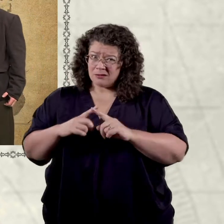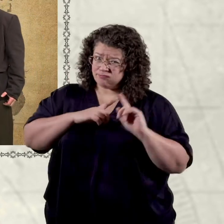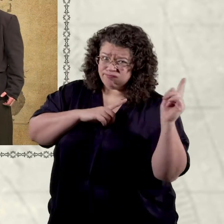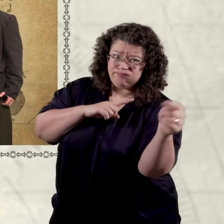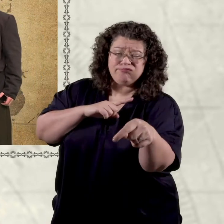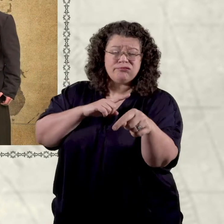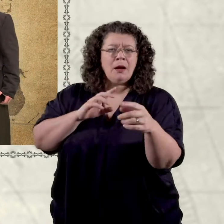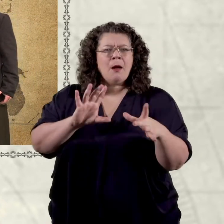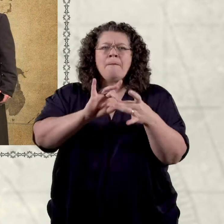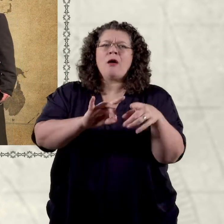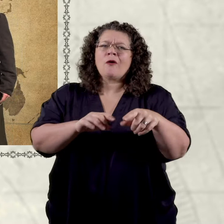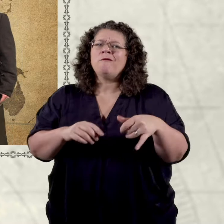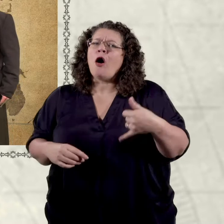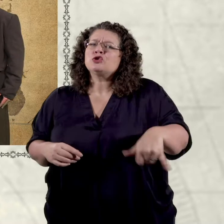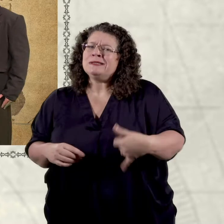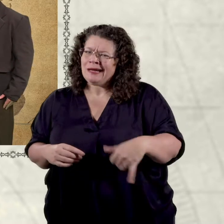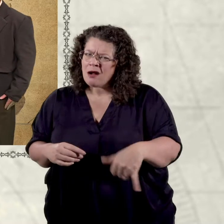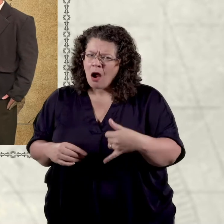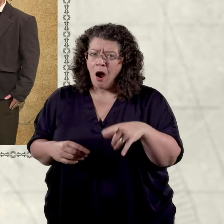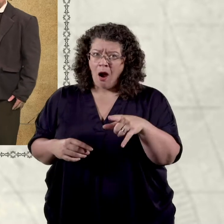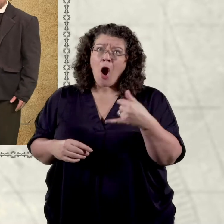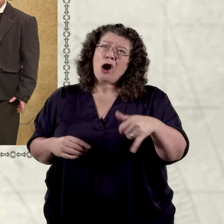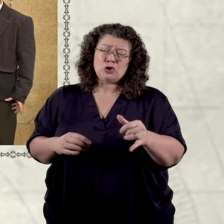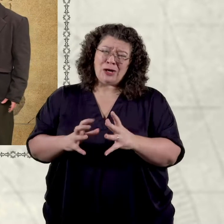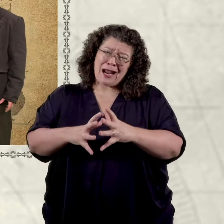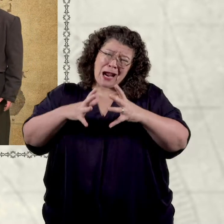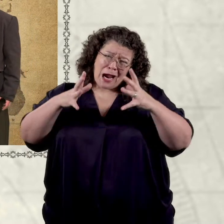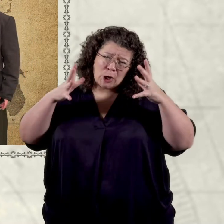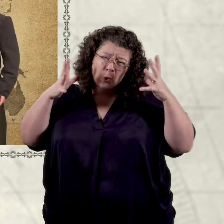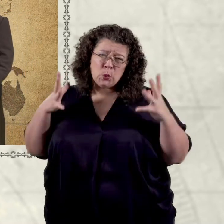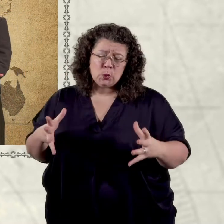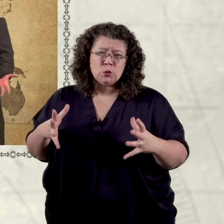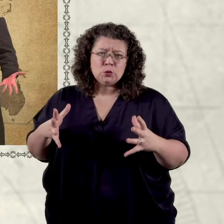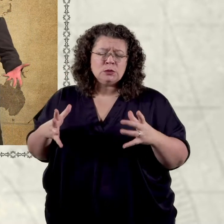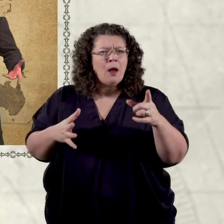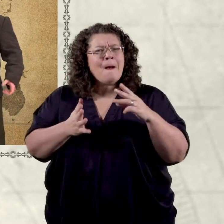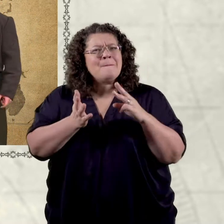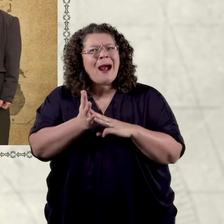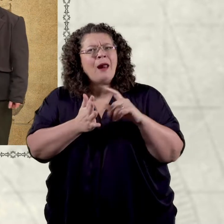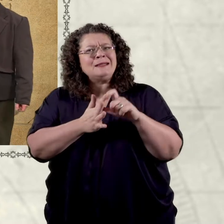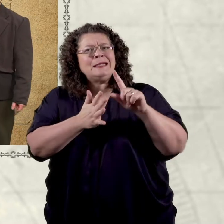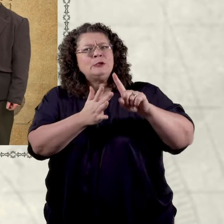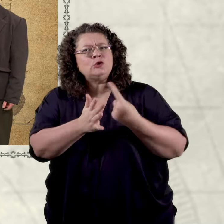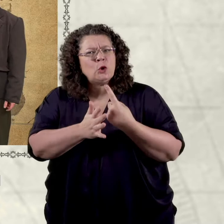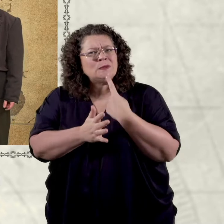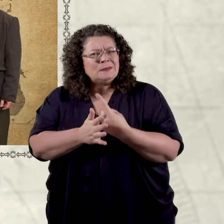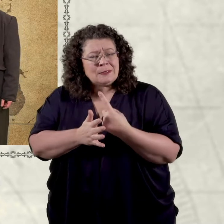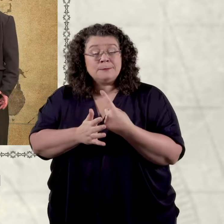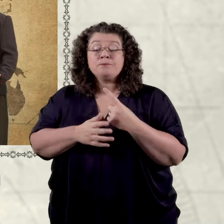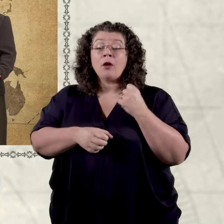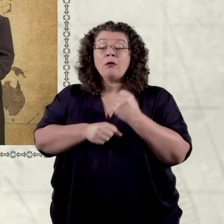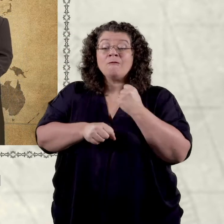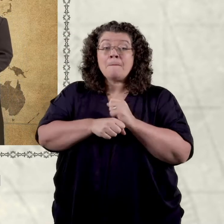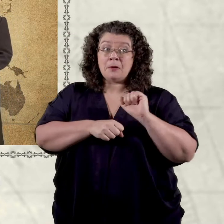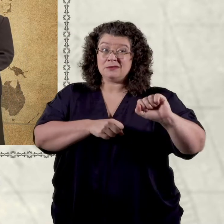7,000 o filltiroedd i ffwrdd. A mae o'n rhan o'r ariannyn. Mae'r ariannyn yn enfawr. A be mae Michael